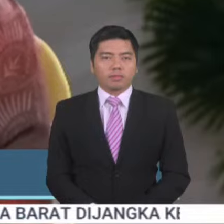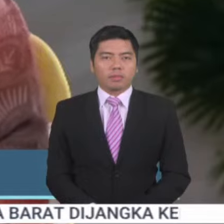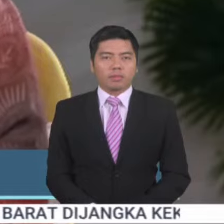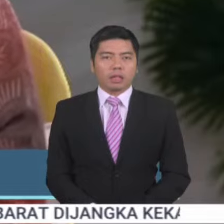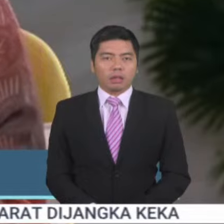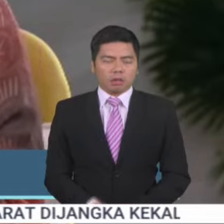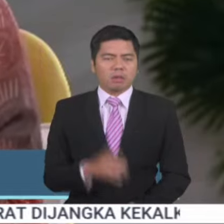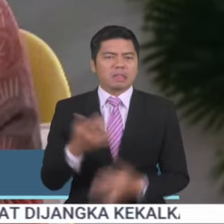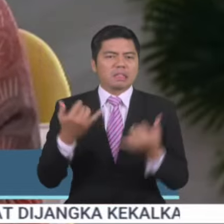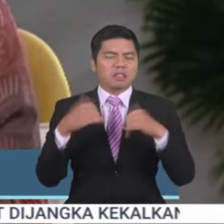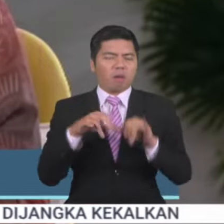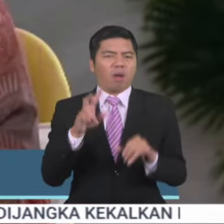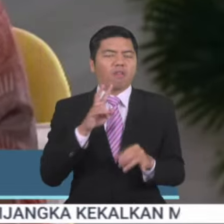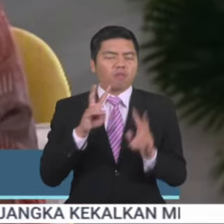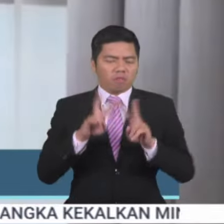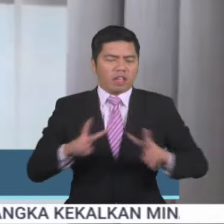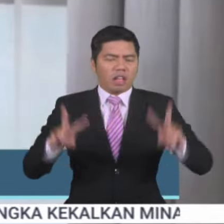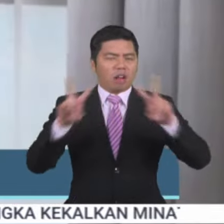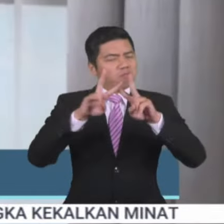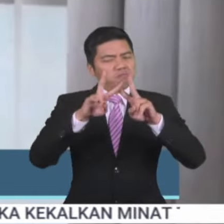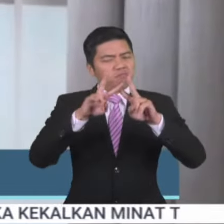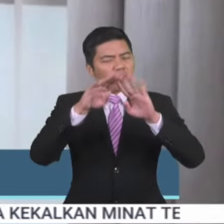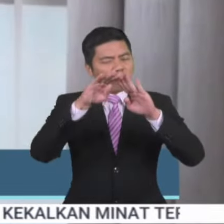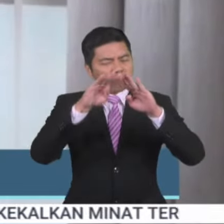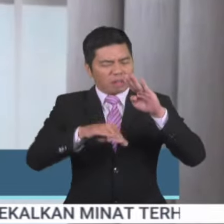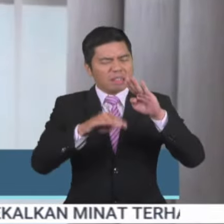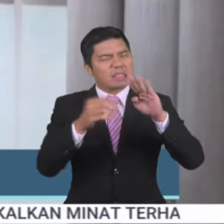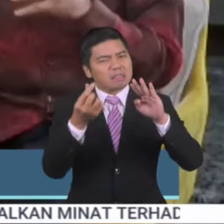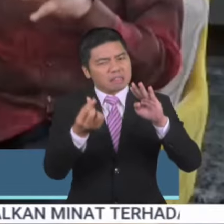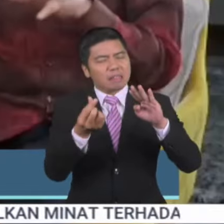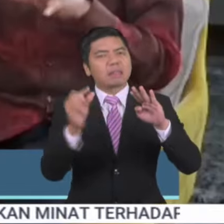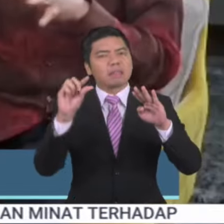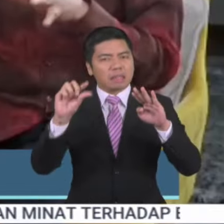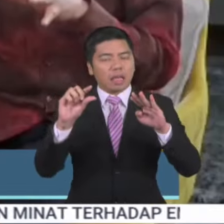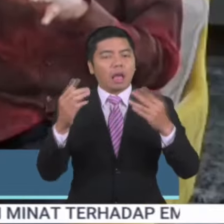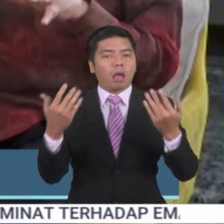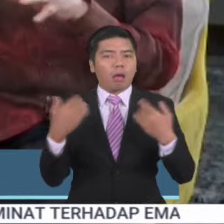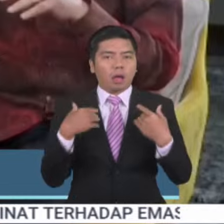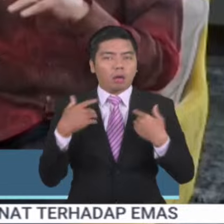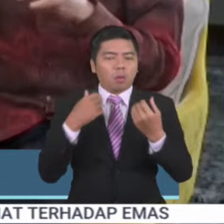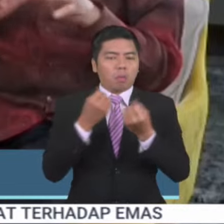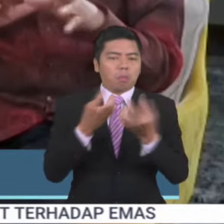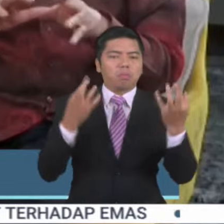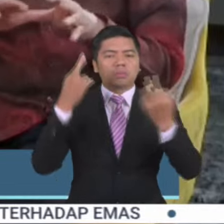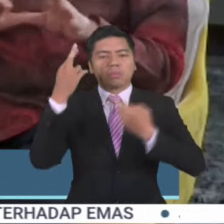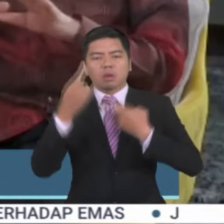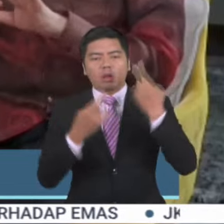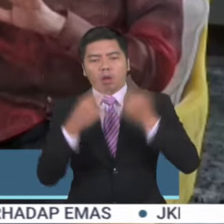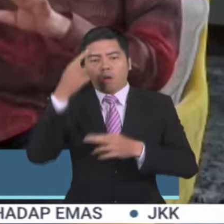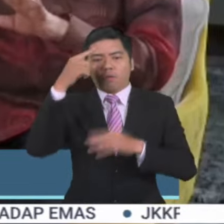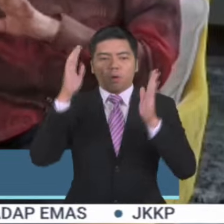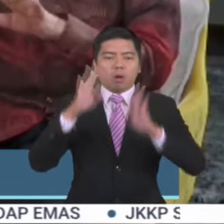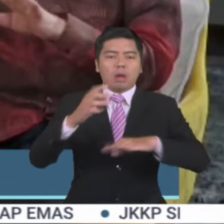It is still undervalued. Yes, it will cause some concerns among the exporters.